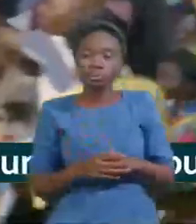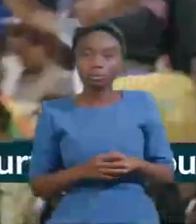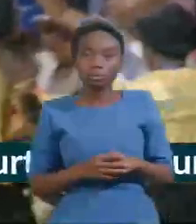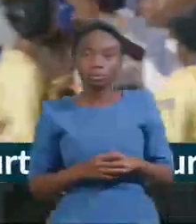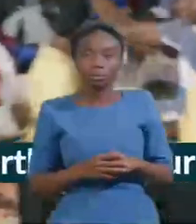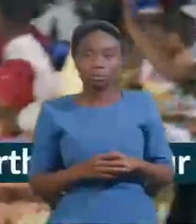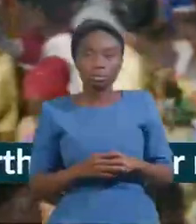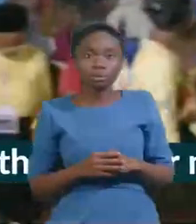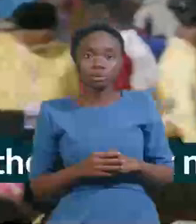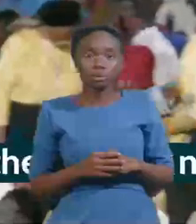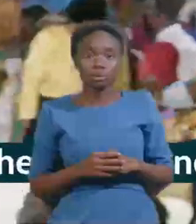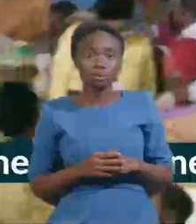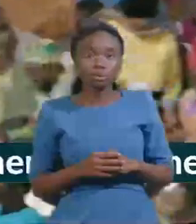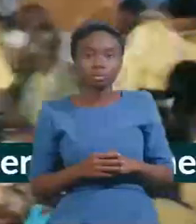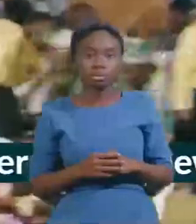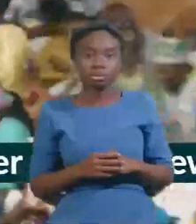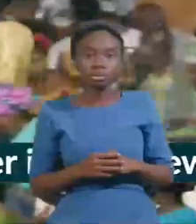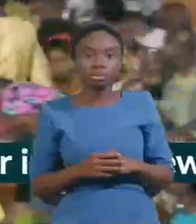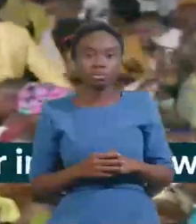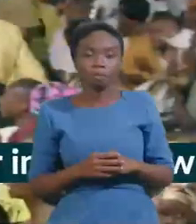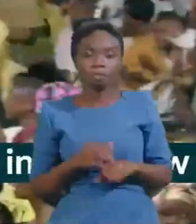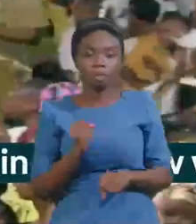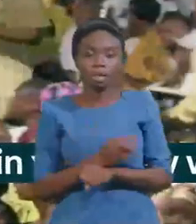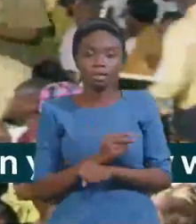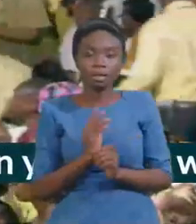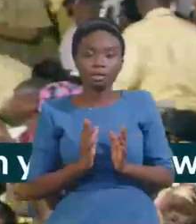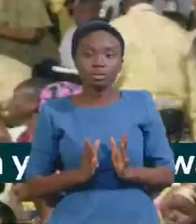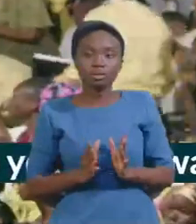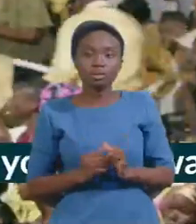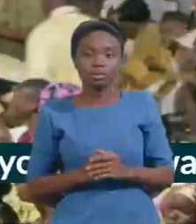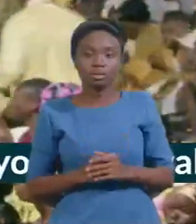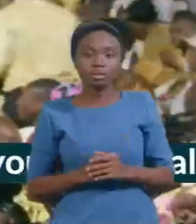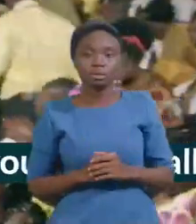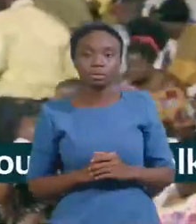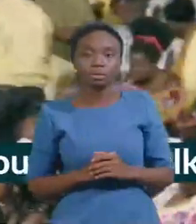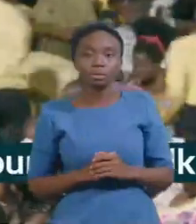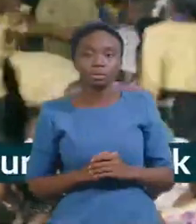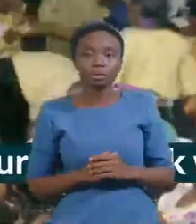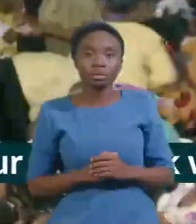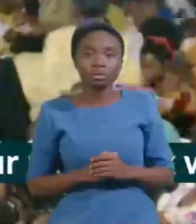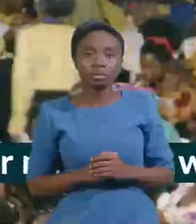vous aider à grandir. Counselors. Les conseillers.